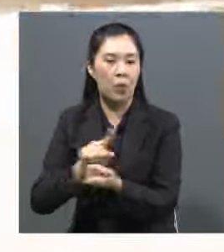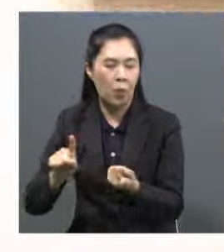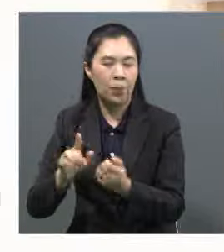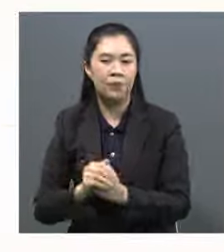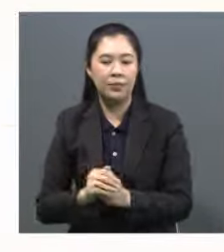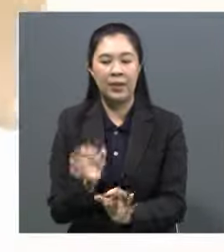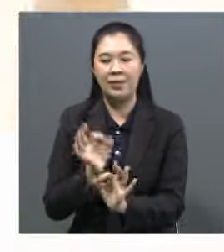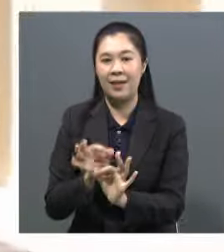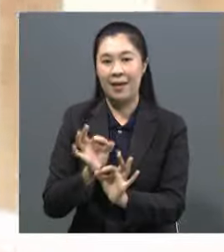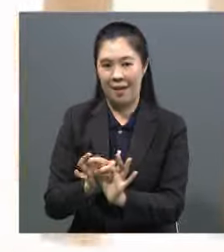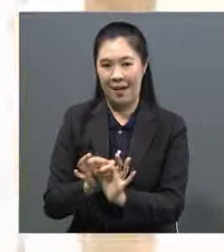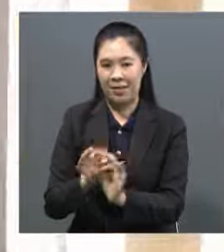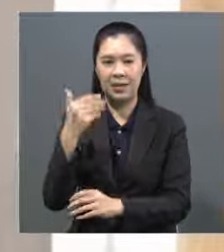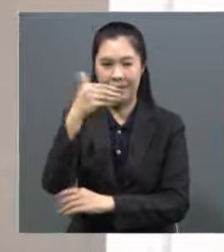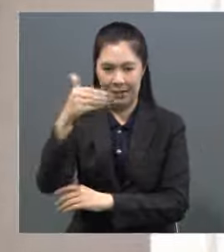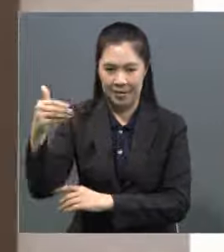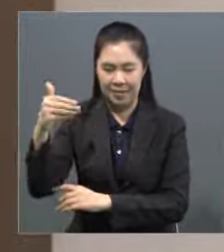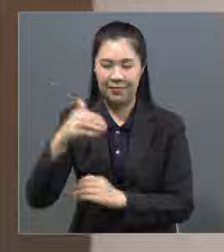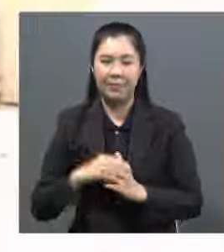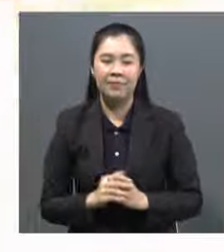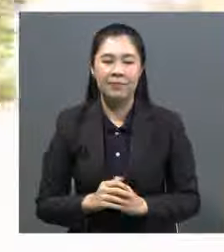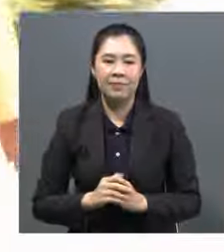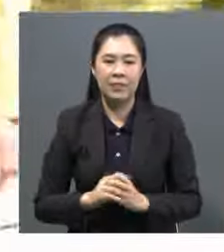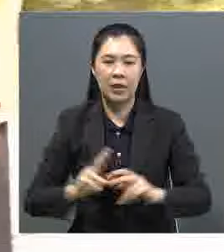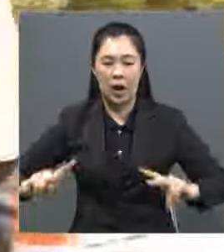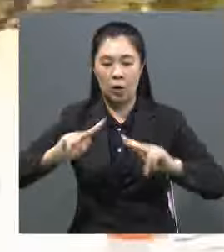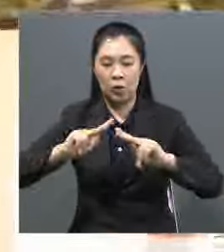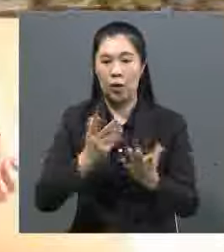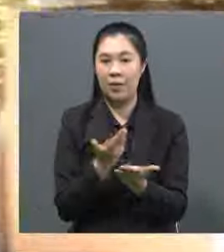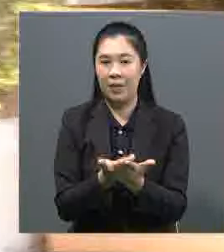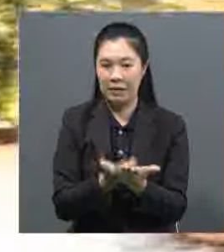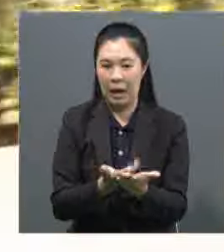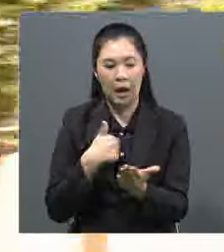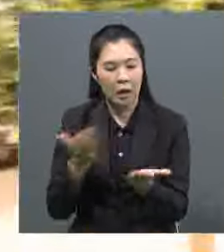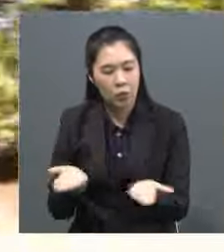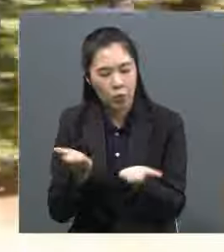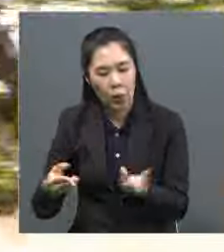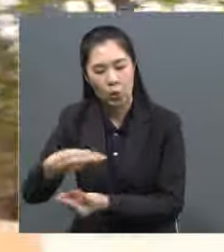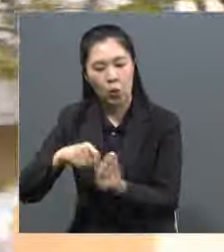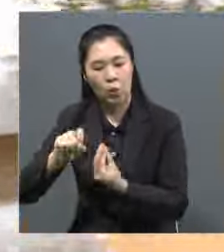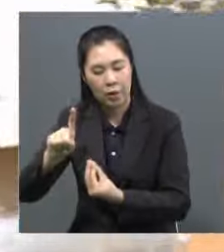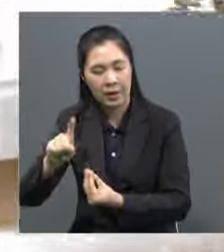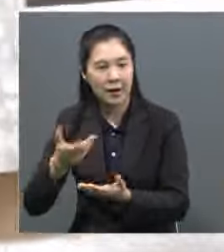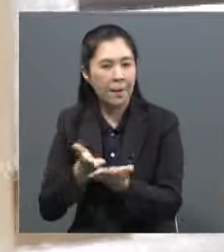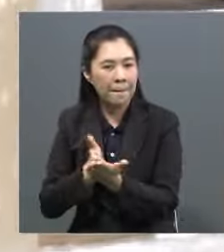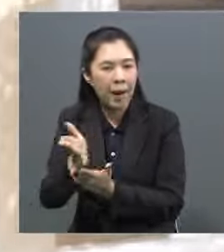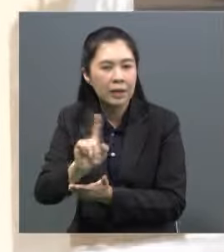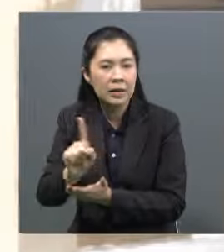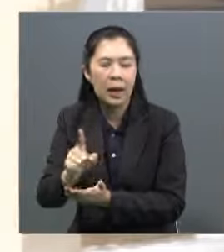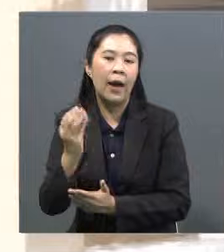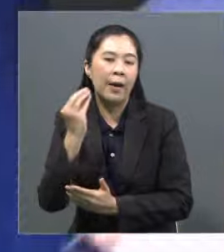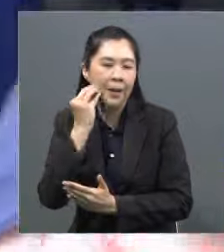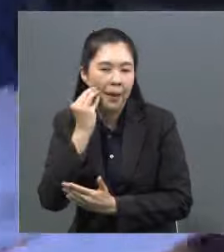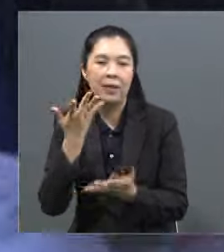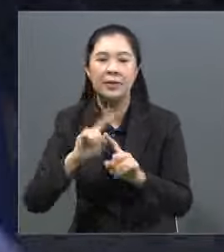และธนาคารแห่งประเทศไทยกระทรวงการคลังเสนอมาตรการกระตุ้นเศรษฐกิจผ่านอสังหาริมทรัพย์ค่ะและการเต